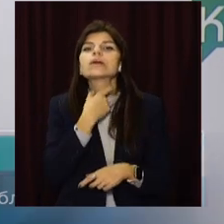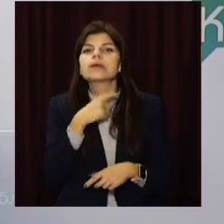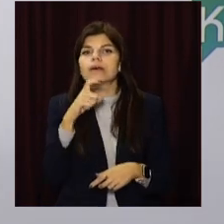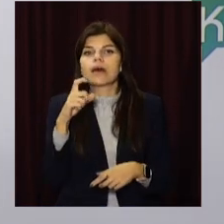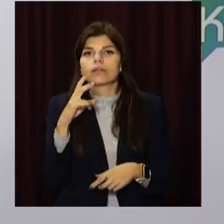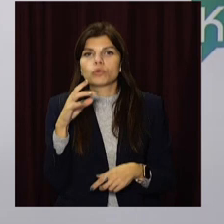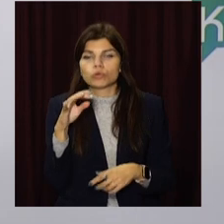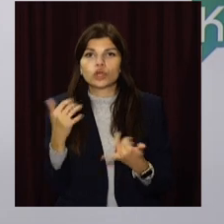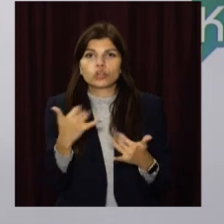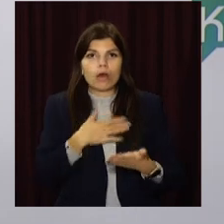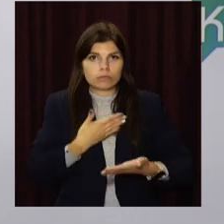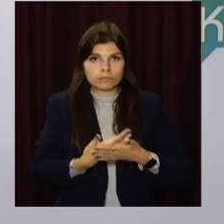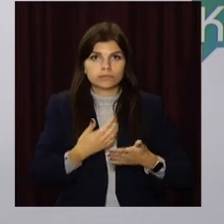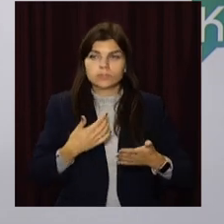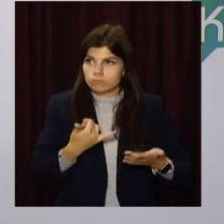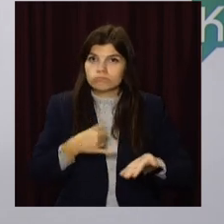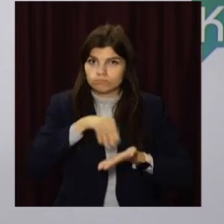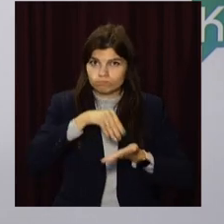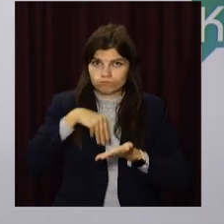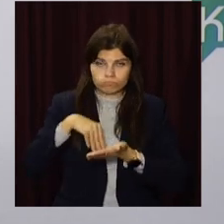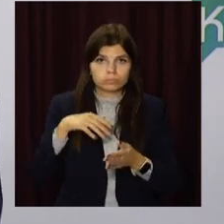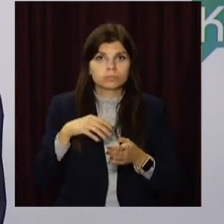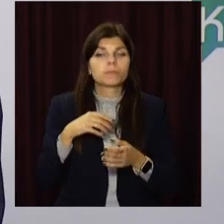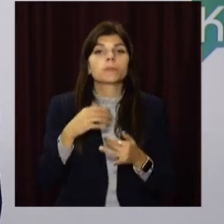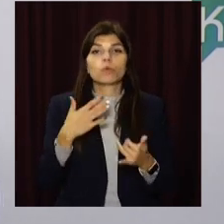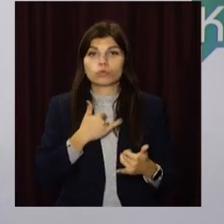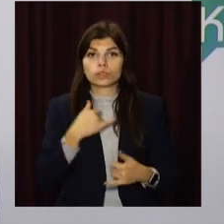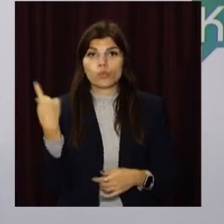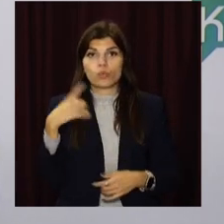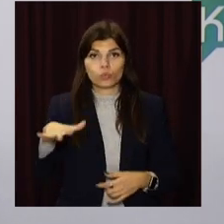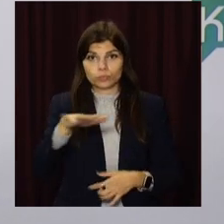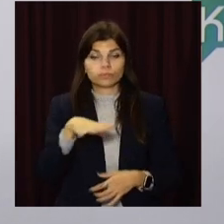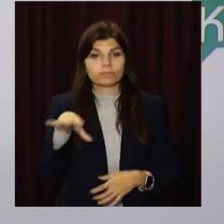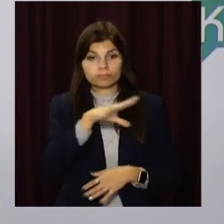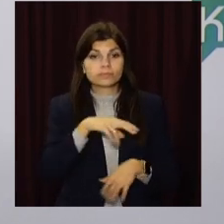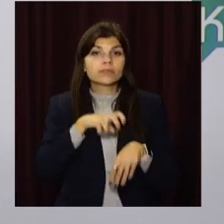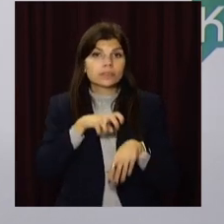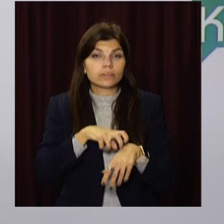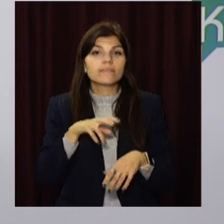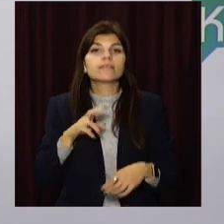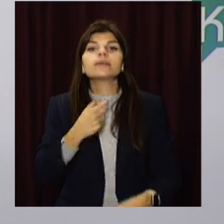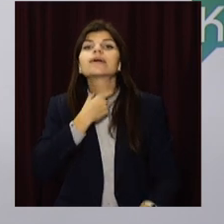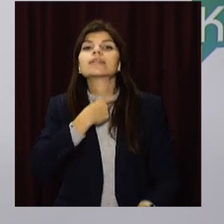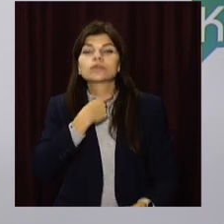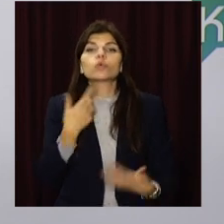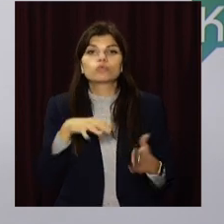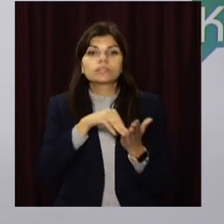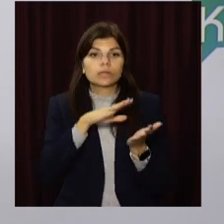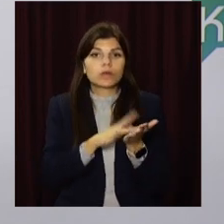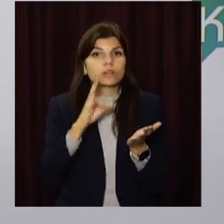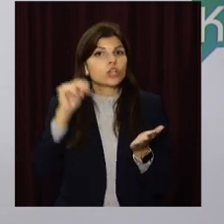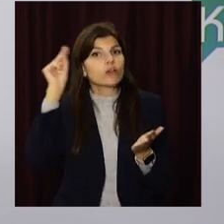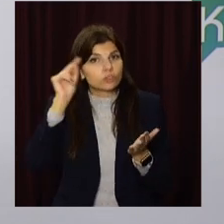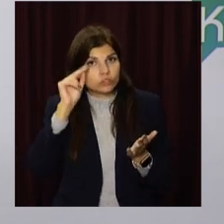зараз активно цим займаються. І у нас в області всі лікарі-ендокринологи вже записалися